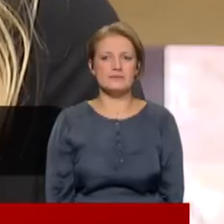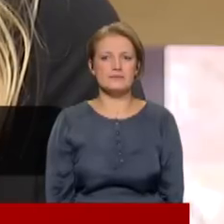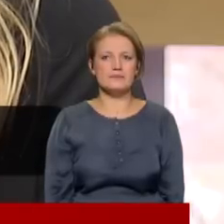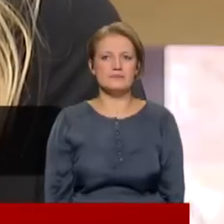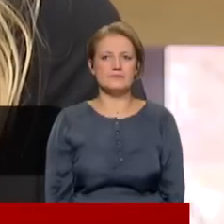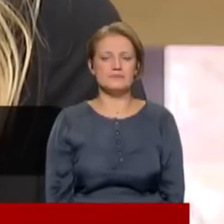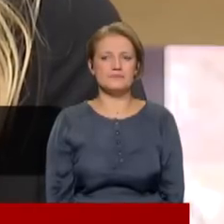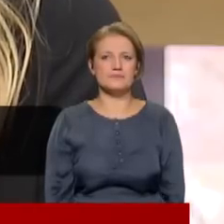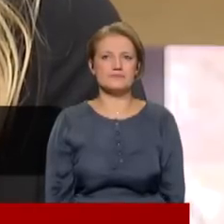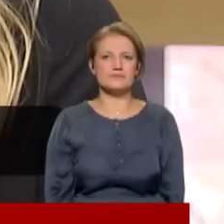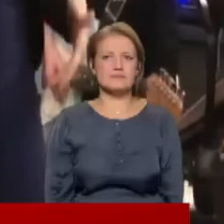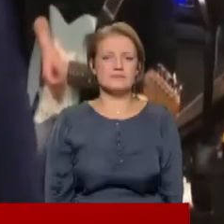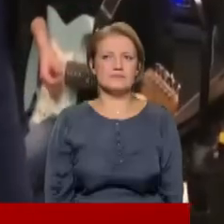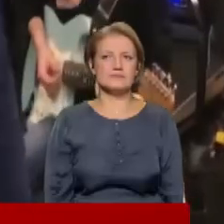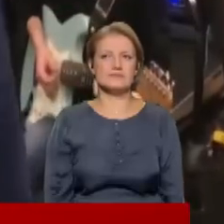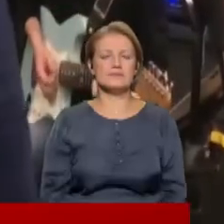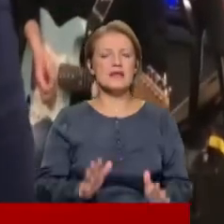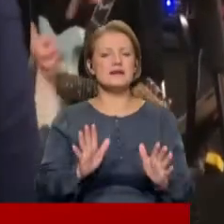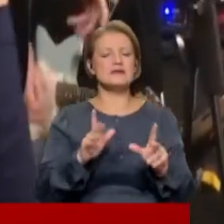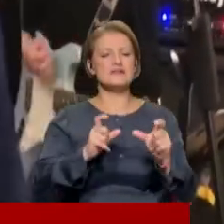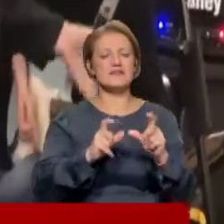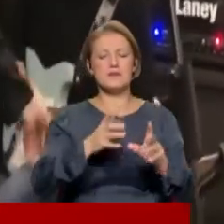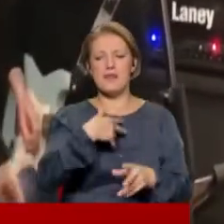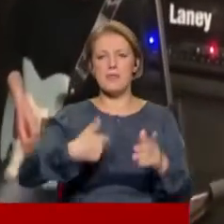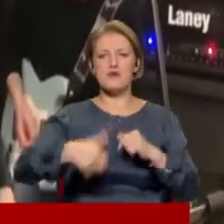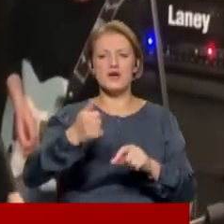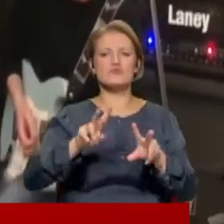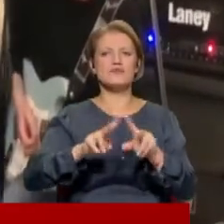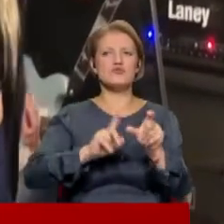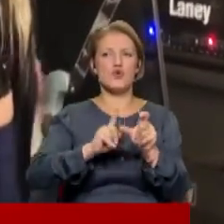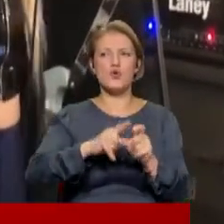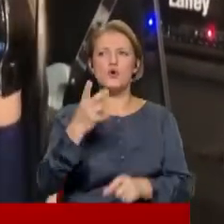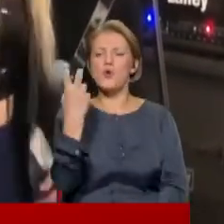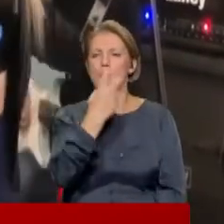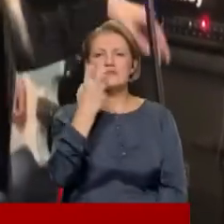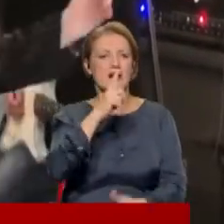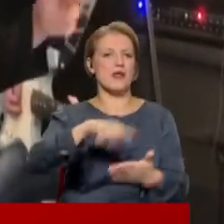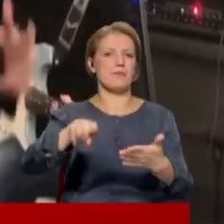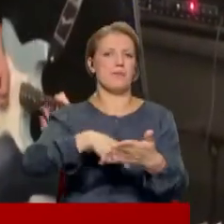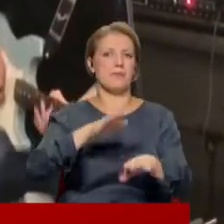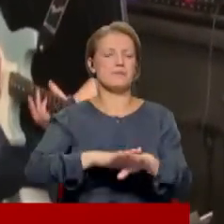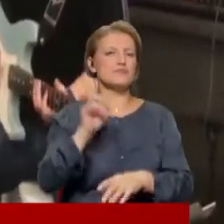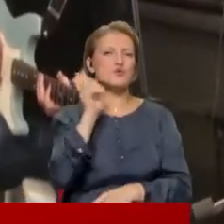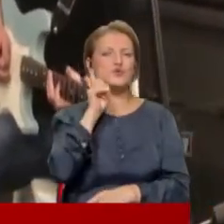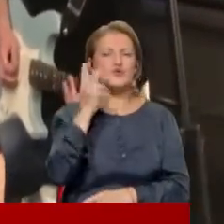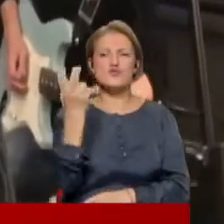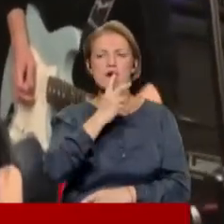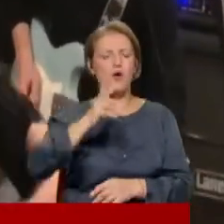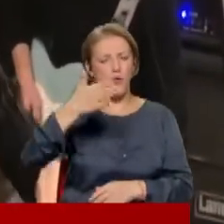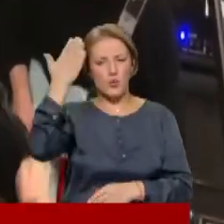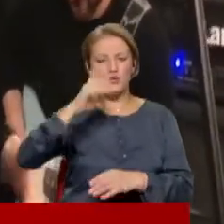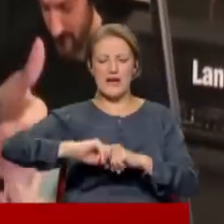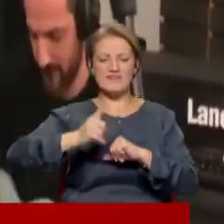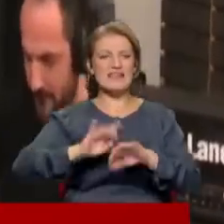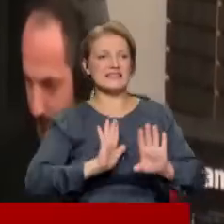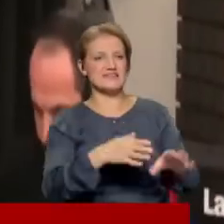ve bu duruşumun da arkasındayım. Sandıklı Belediye Başkanı Mustafa Çöl, şarkıcı Gökçe'nin konserini iptal etti. Ünlü şarkıcının Onur Haftası'na